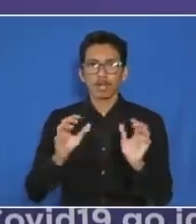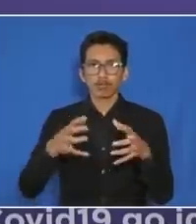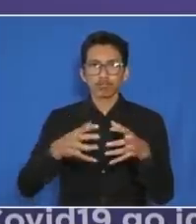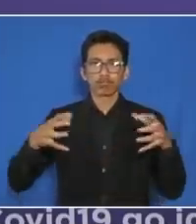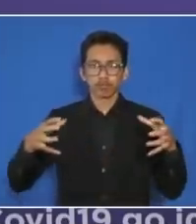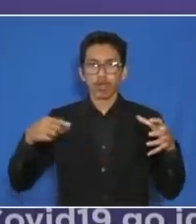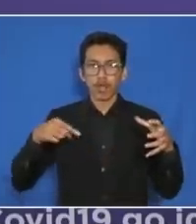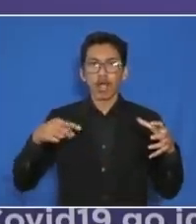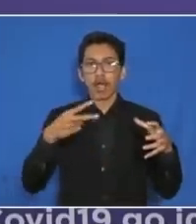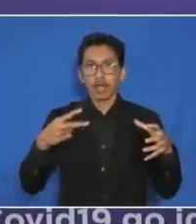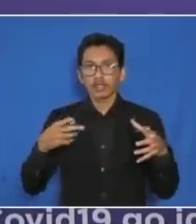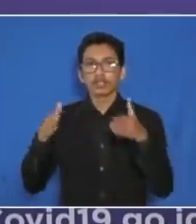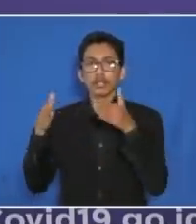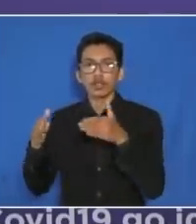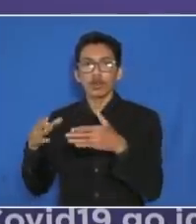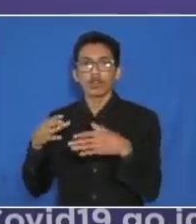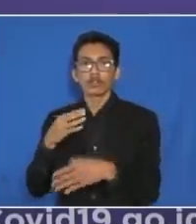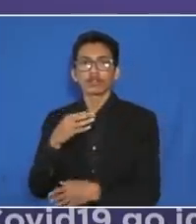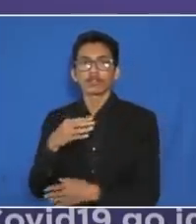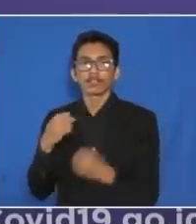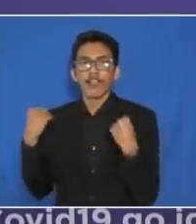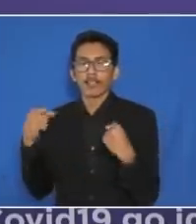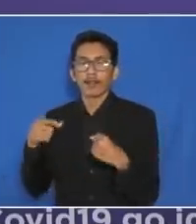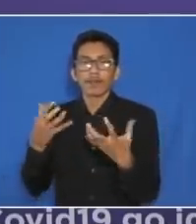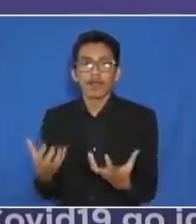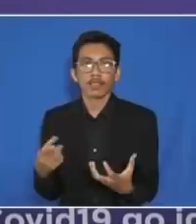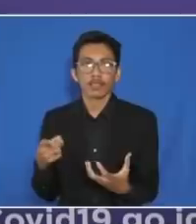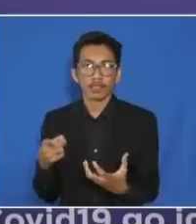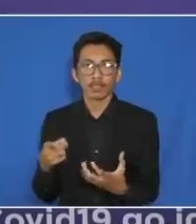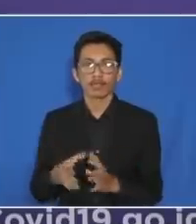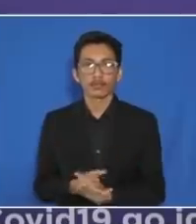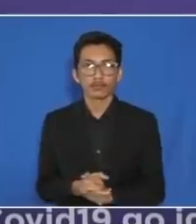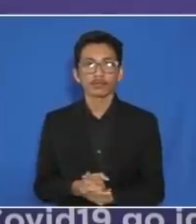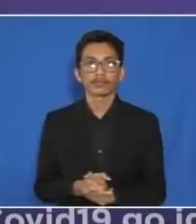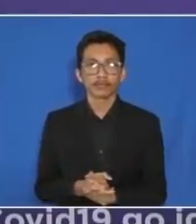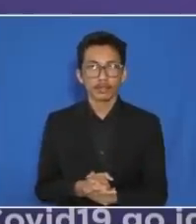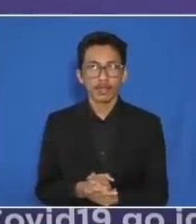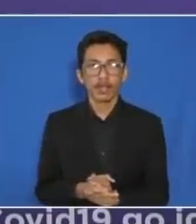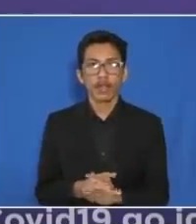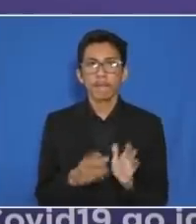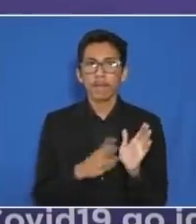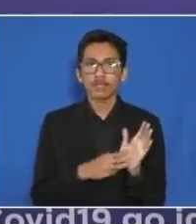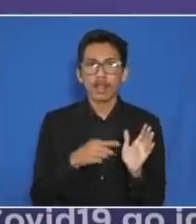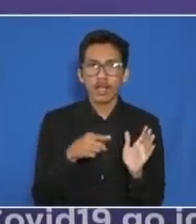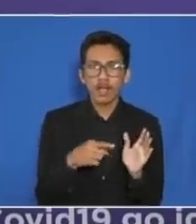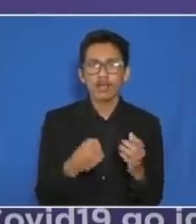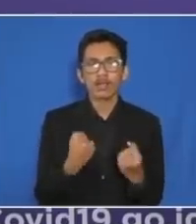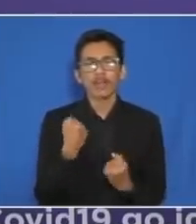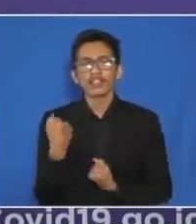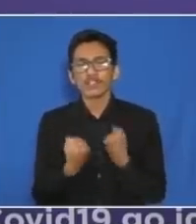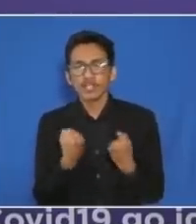pada Fasilitas Kesehatan Selain itu kondisi ini akan mengganggu aktivitas